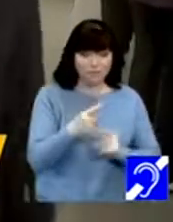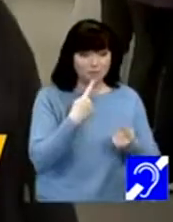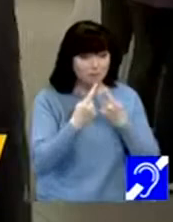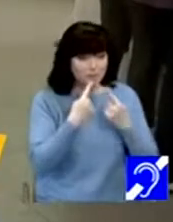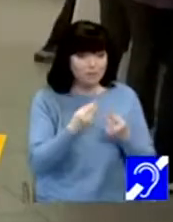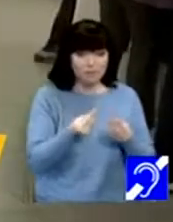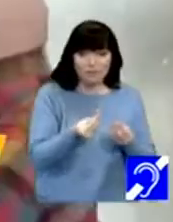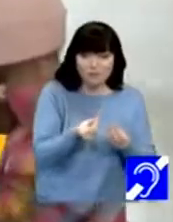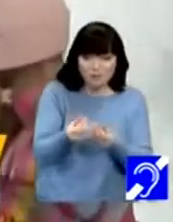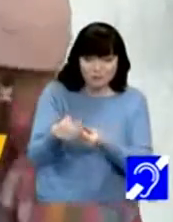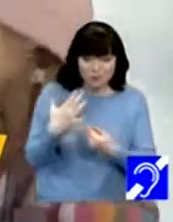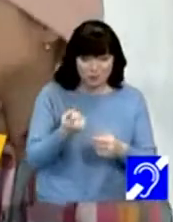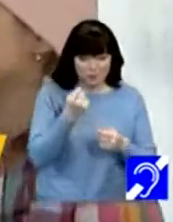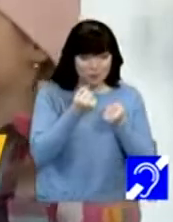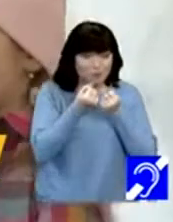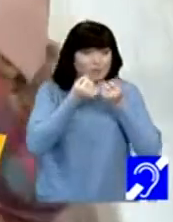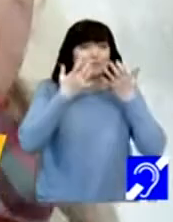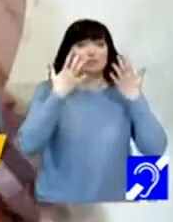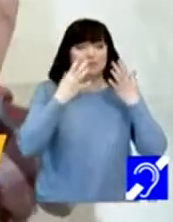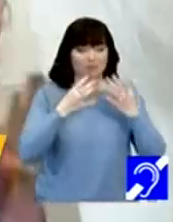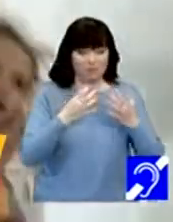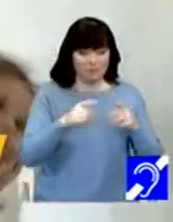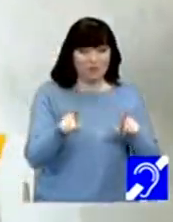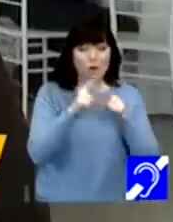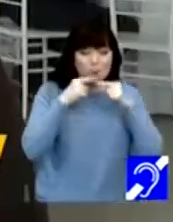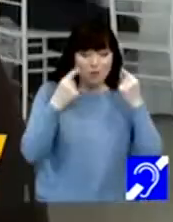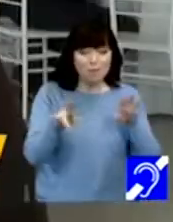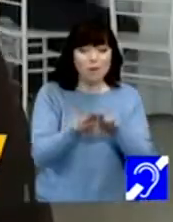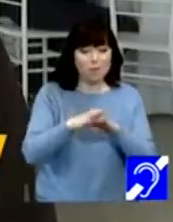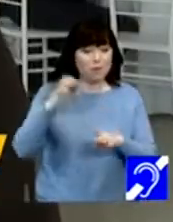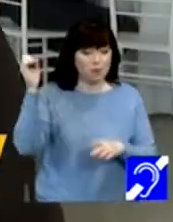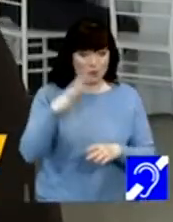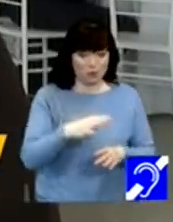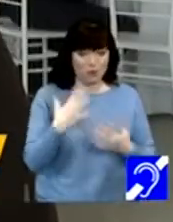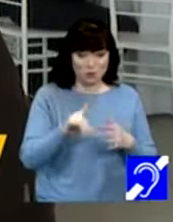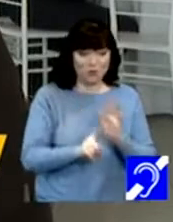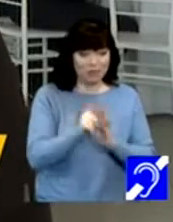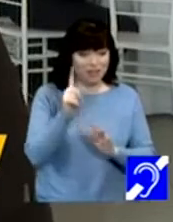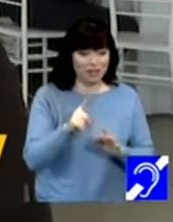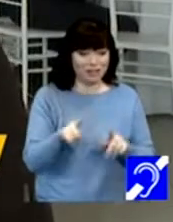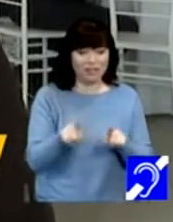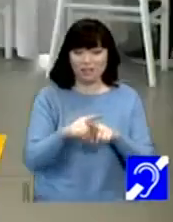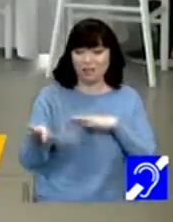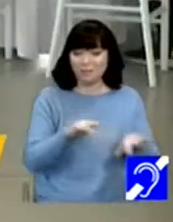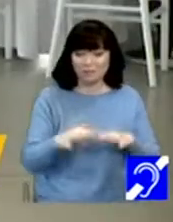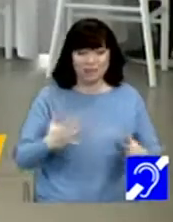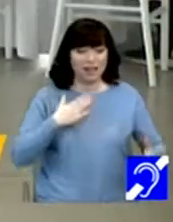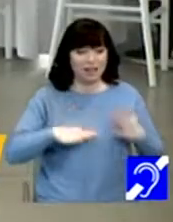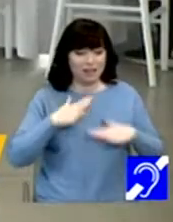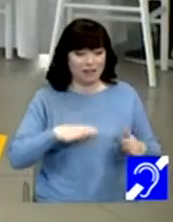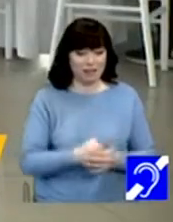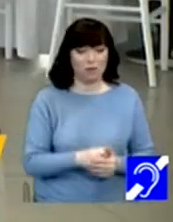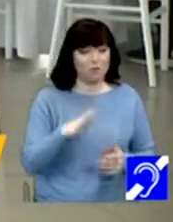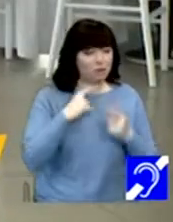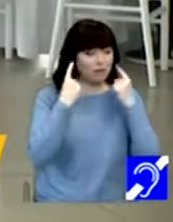cu dânsii, parcă s-a luminat cerul și a ieșit soarele, fiindcă copilașii au început atât de tare să se bucure. Было